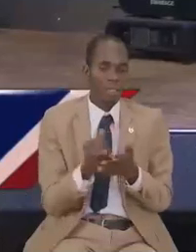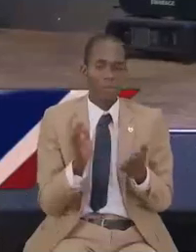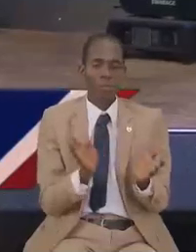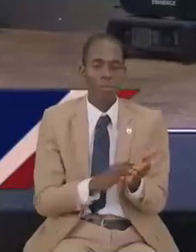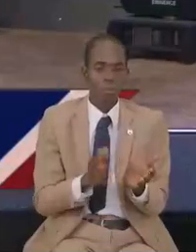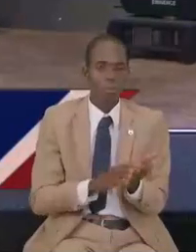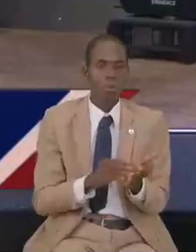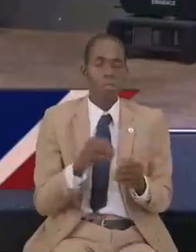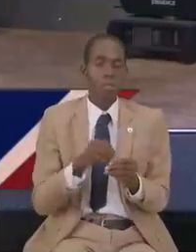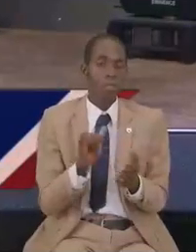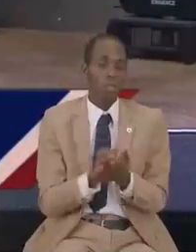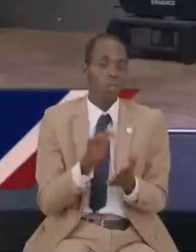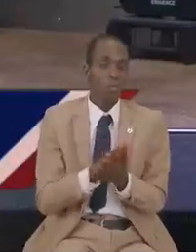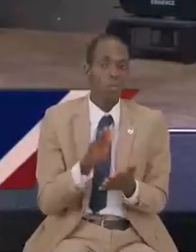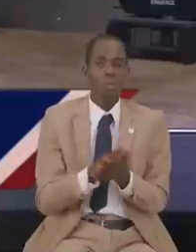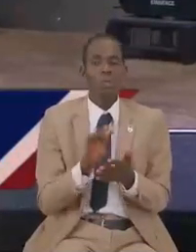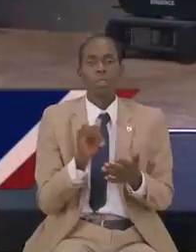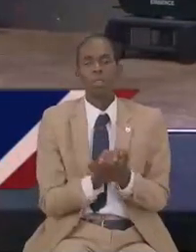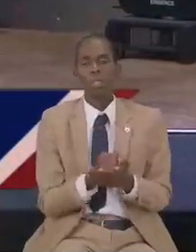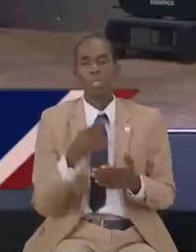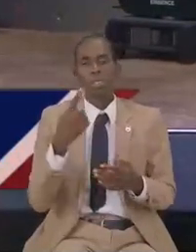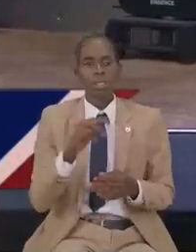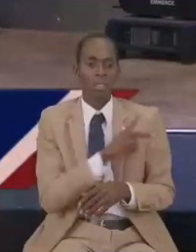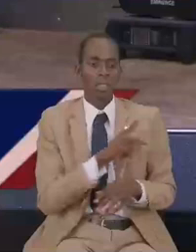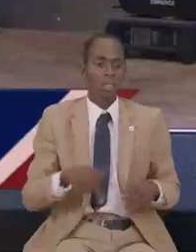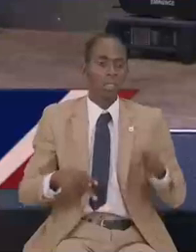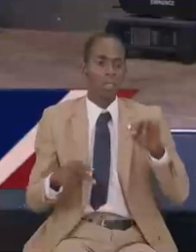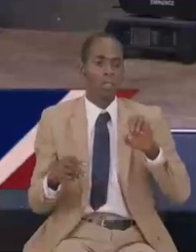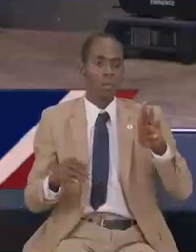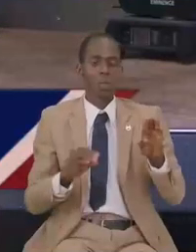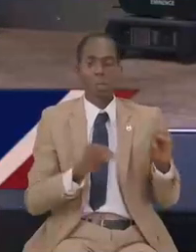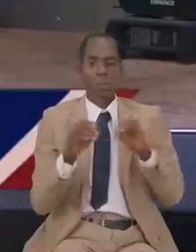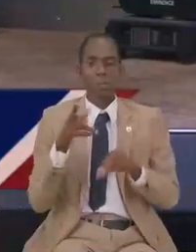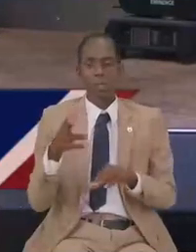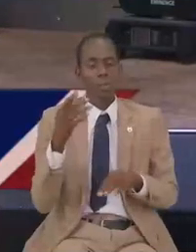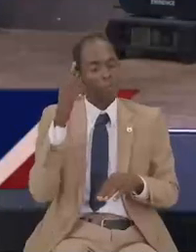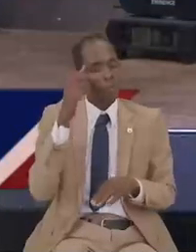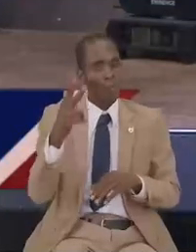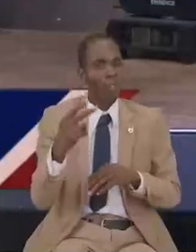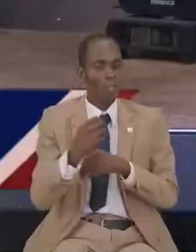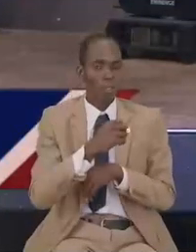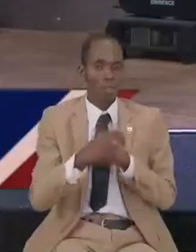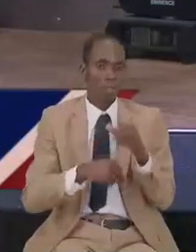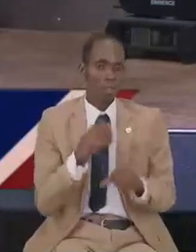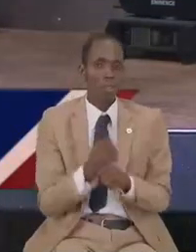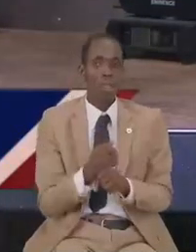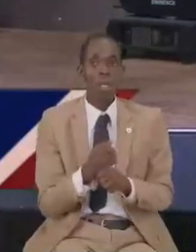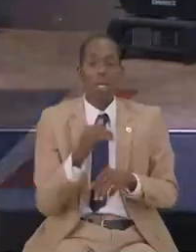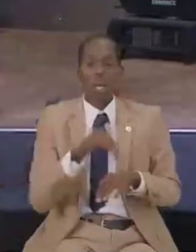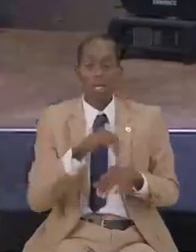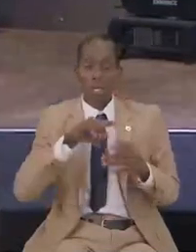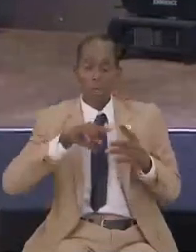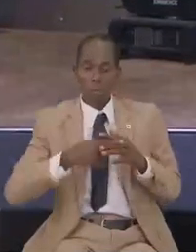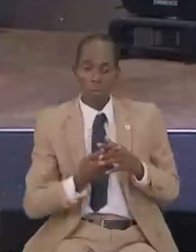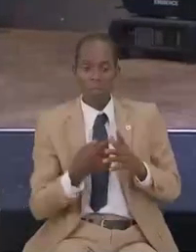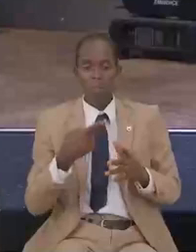cette institution. Ils étaient à la formation là pendant 3 ans. Et ce qu'ils ont dit au commencement, que nous n'allons